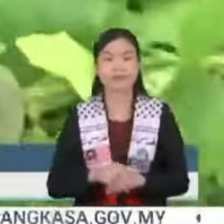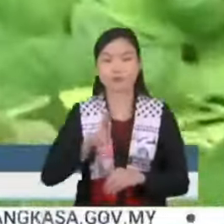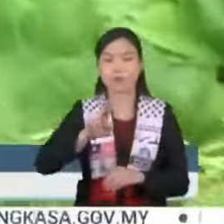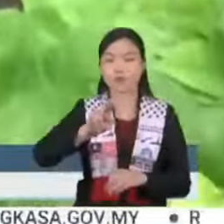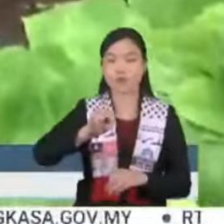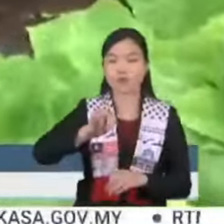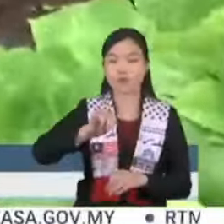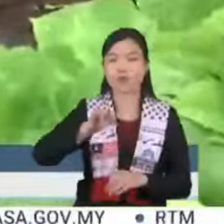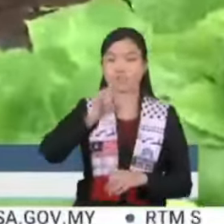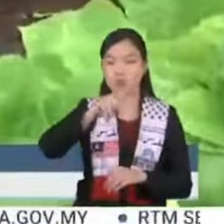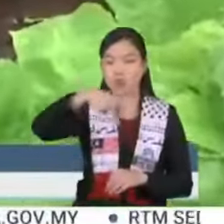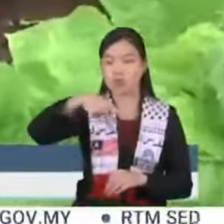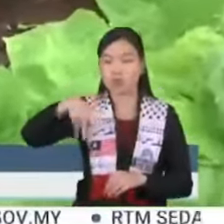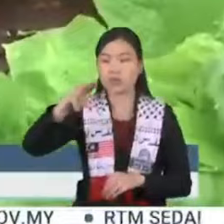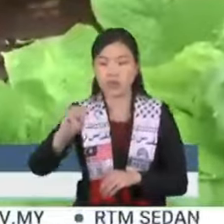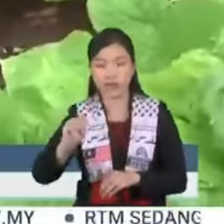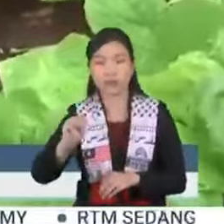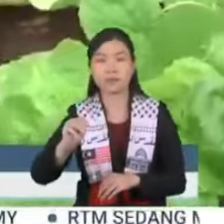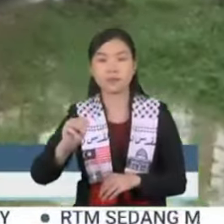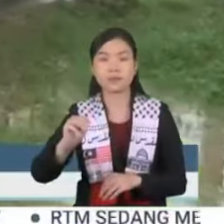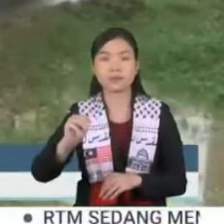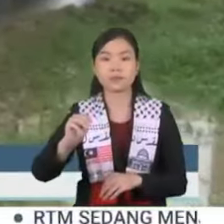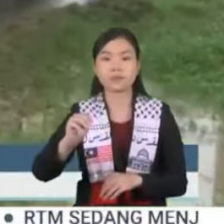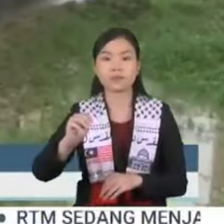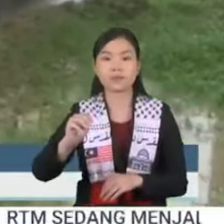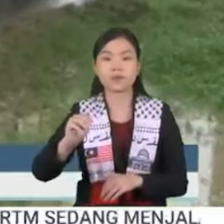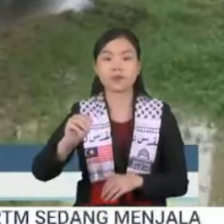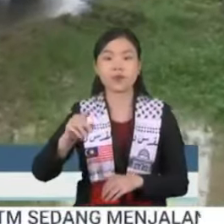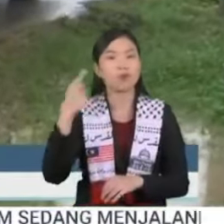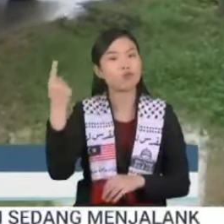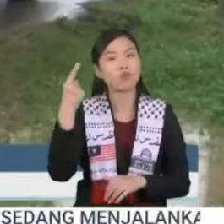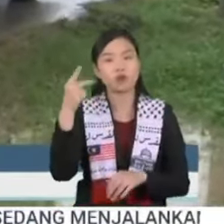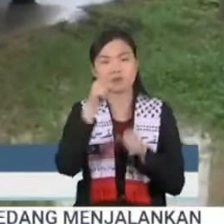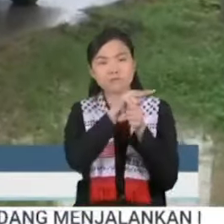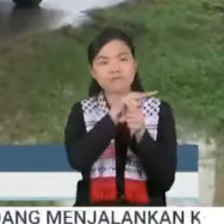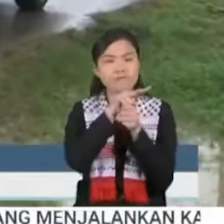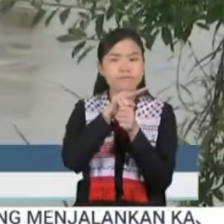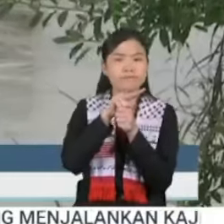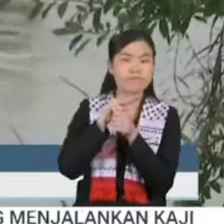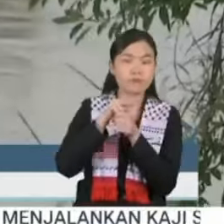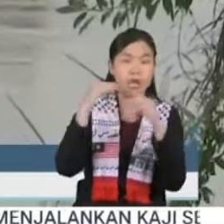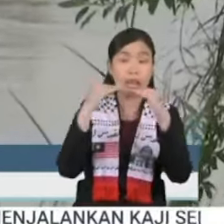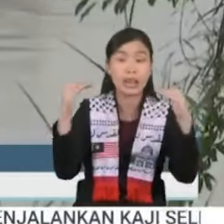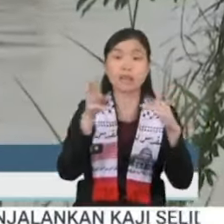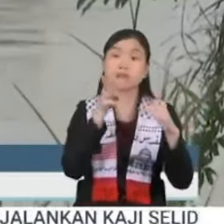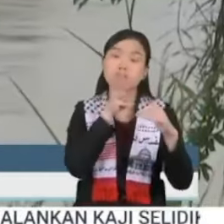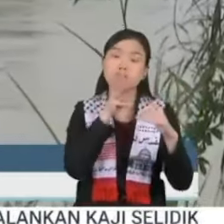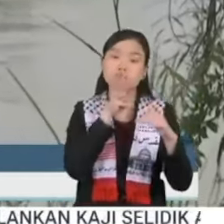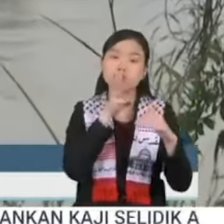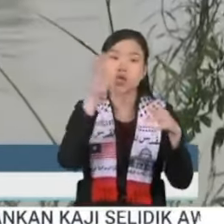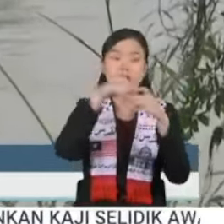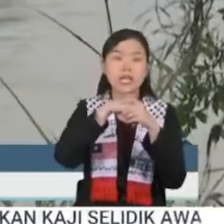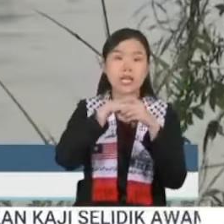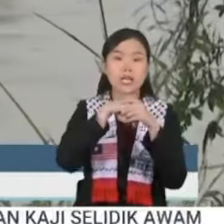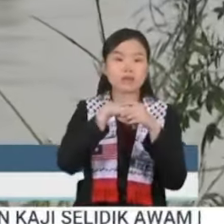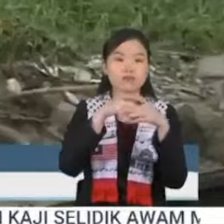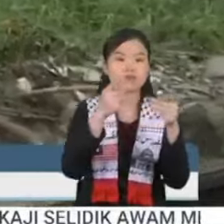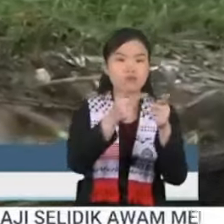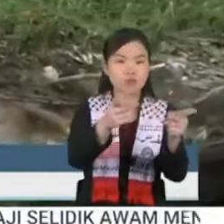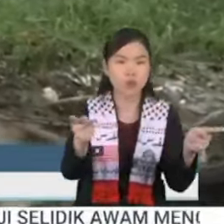Masyarakat UPPM Sulaiman memaklumkan pihaknya sentiasa memantau paras air sungai di kawasan-kawasan